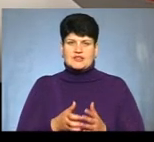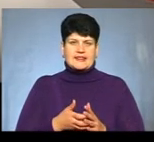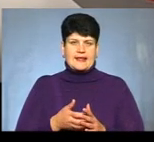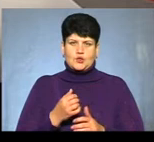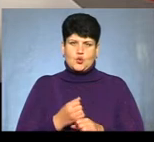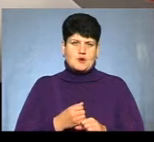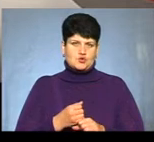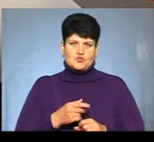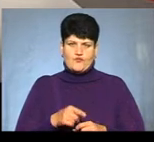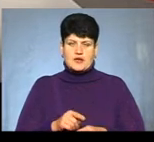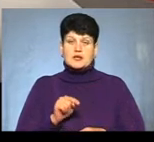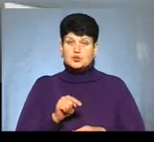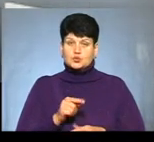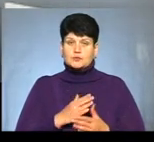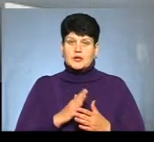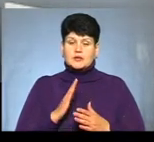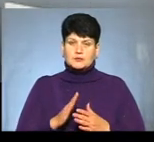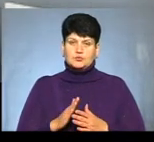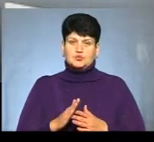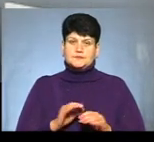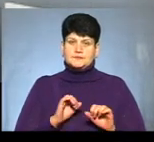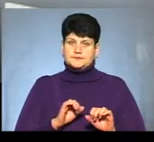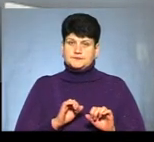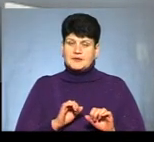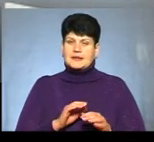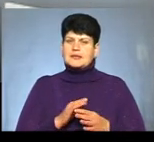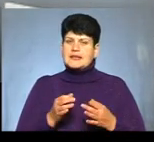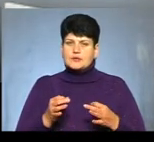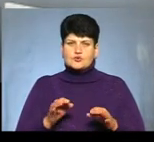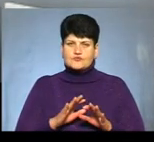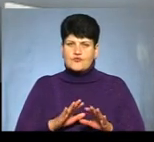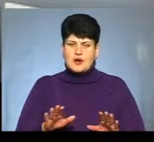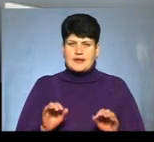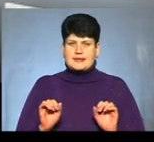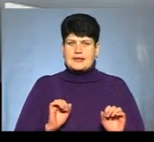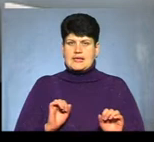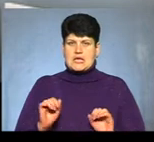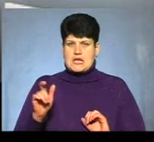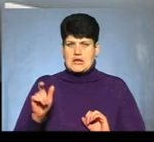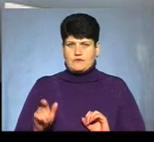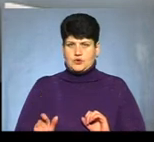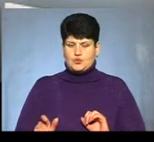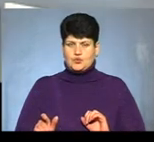тут недопрацювання. Тут мають бути запобіжники, які би не дозволяли